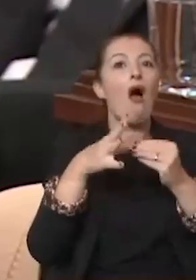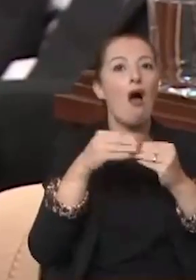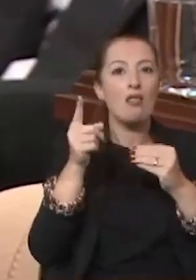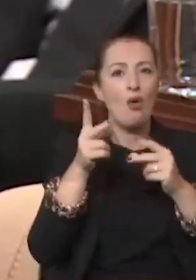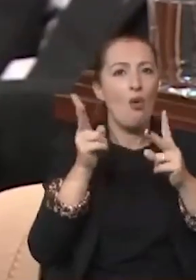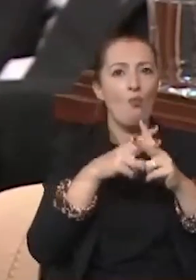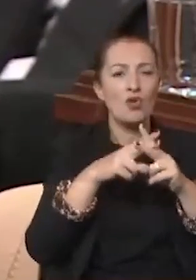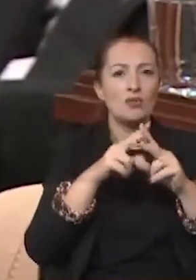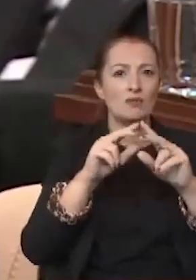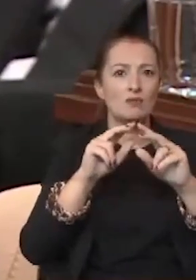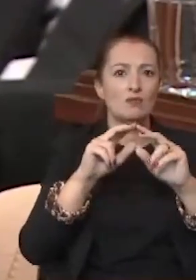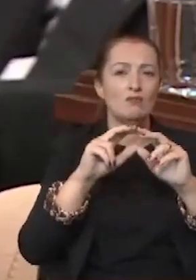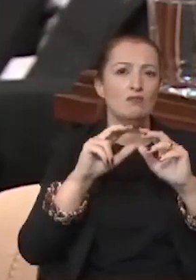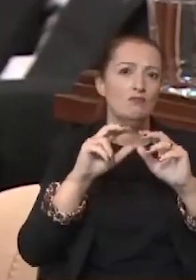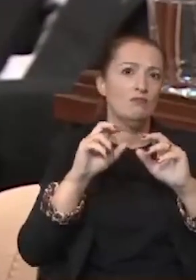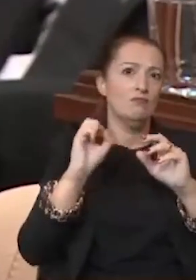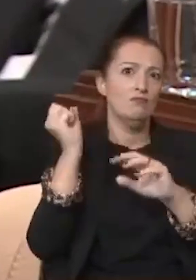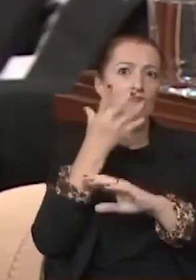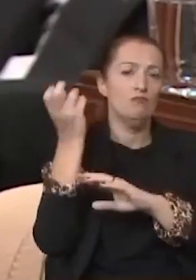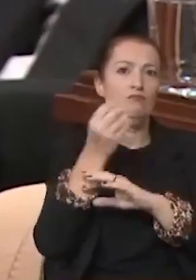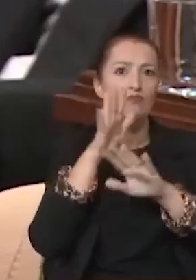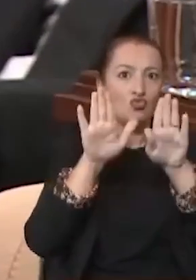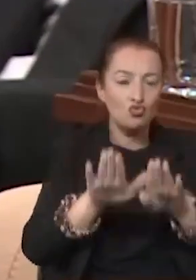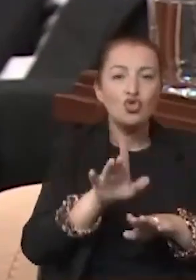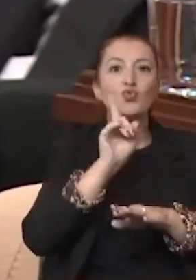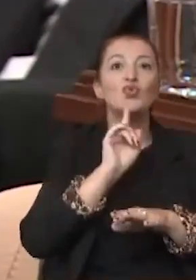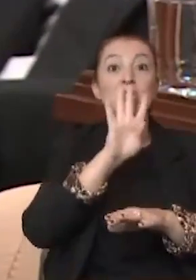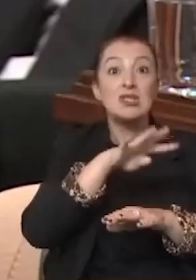tarafından durdurulduktan sonra 144 kilo